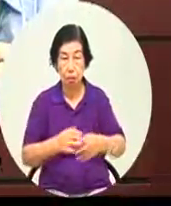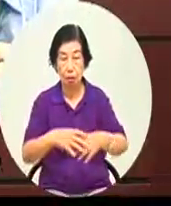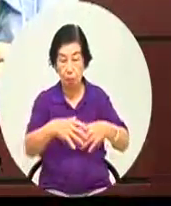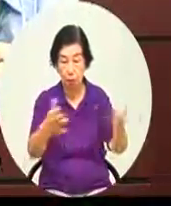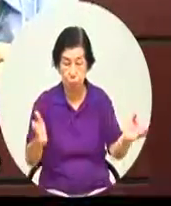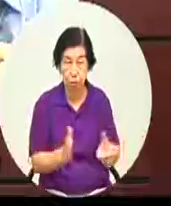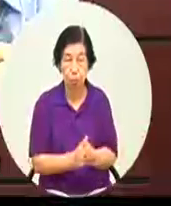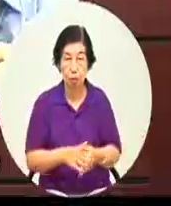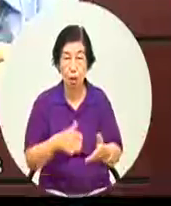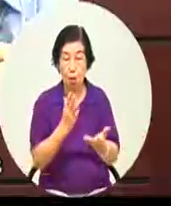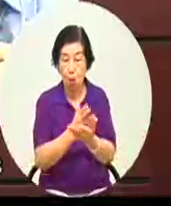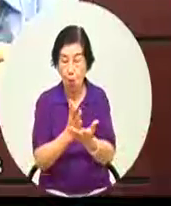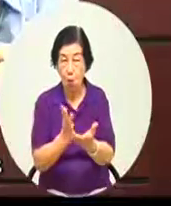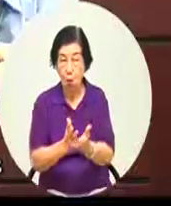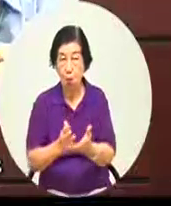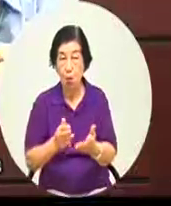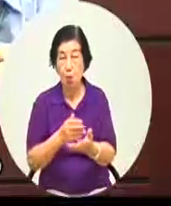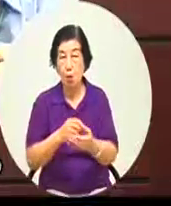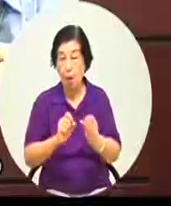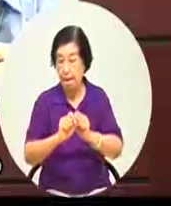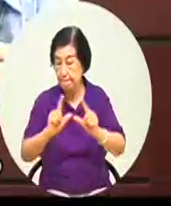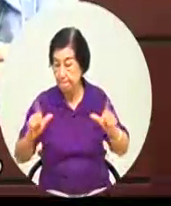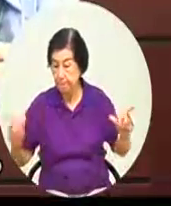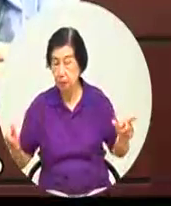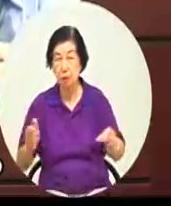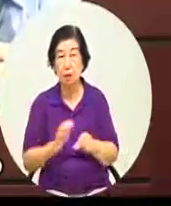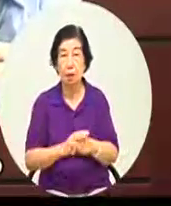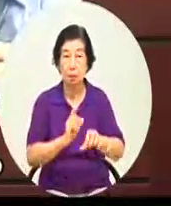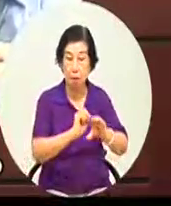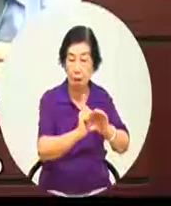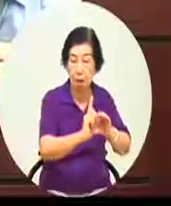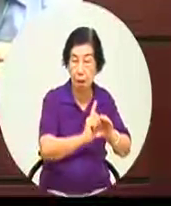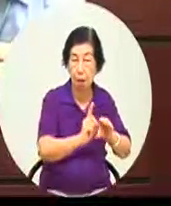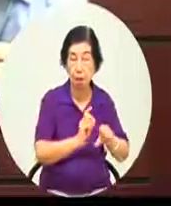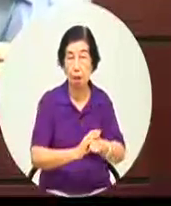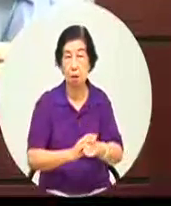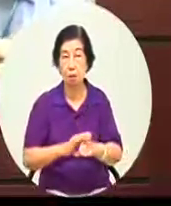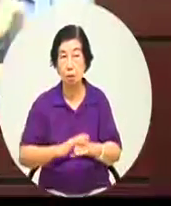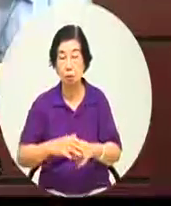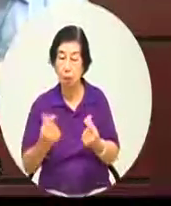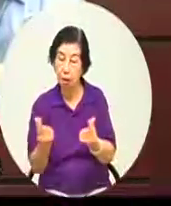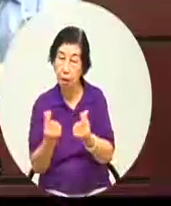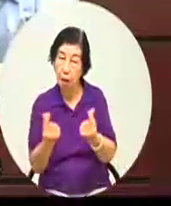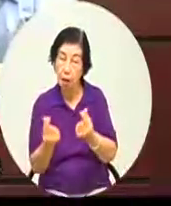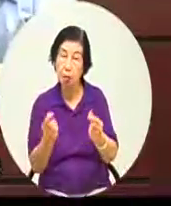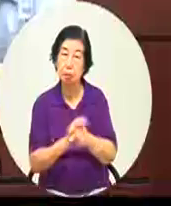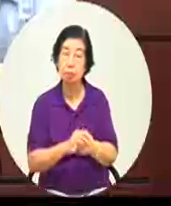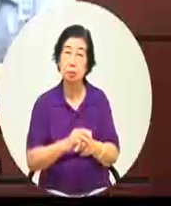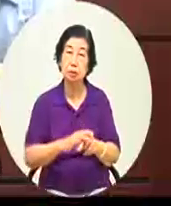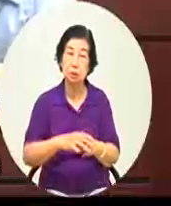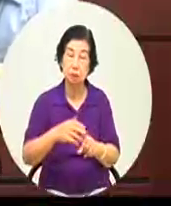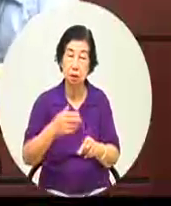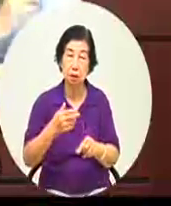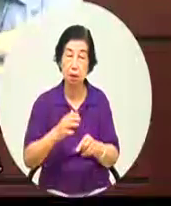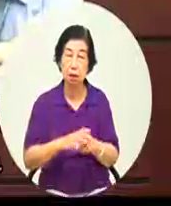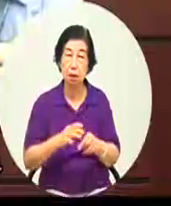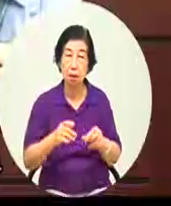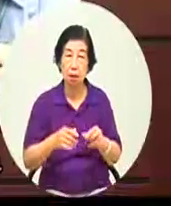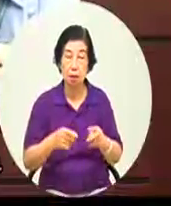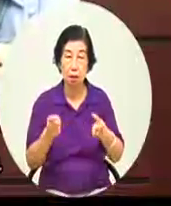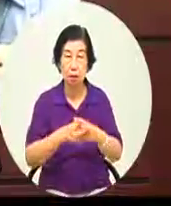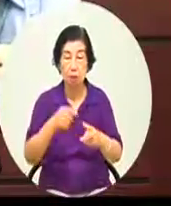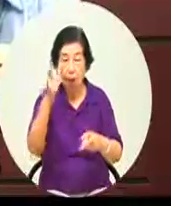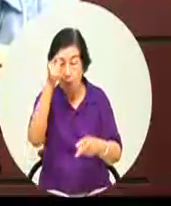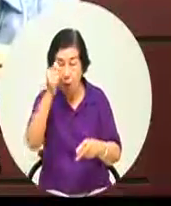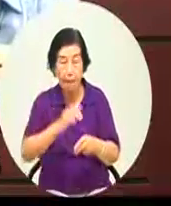程车，看起来好像有一个部分它要放宽成有一点类似 Uber， 它没有黄色，不是小黄了。那到底